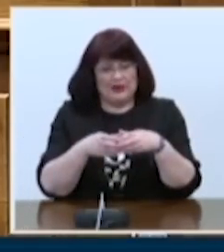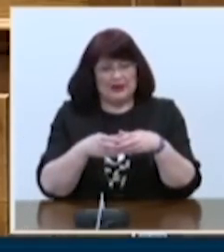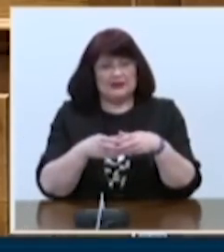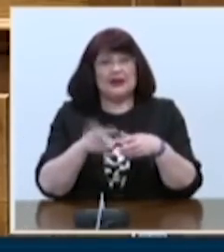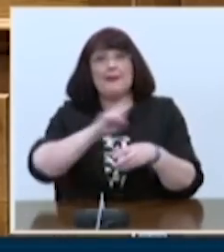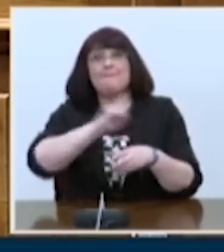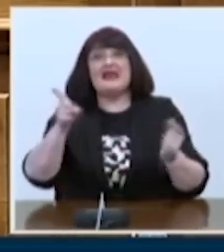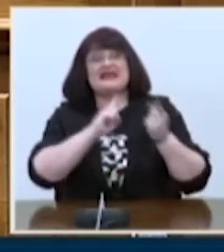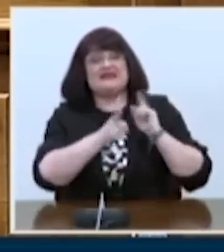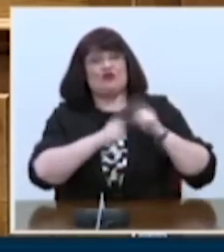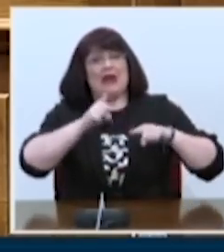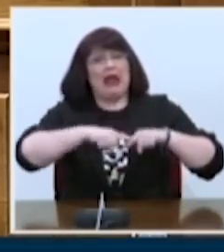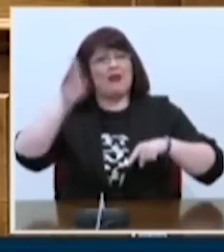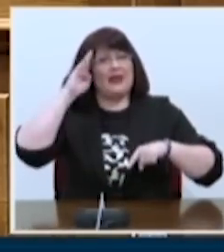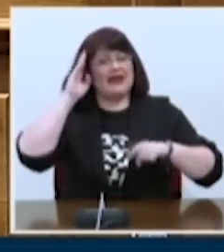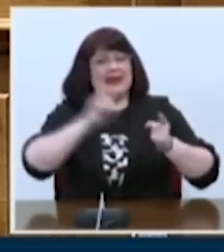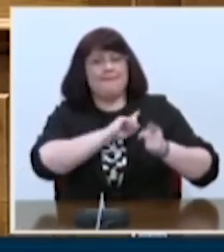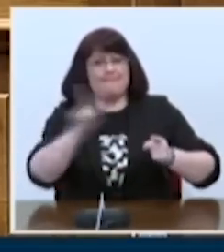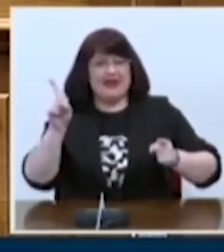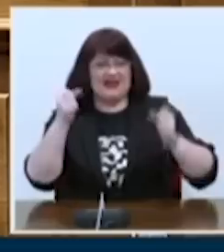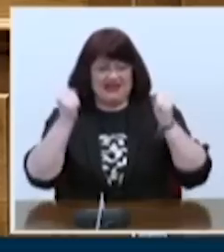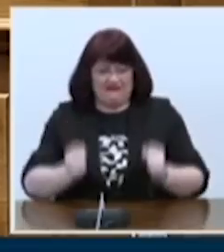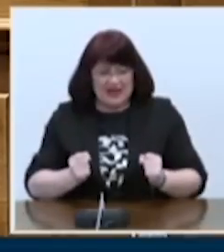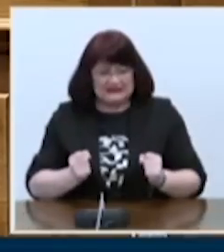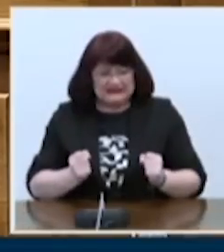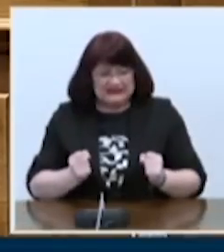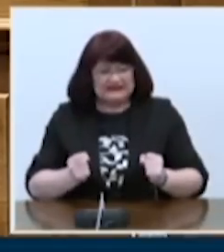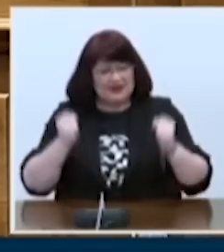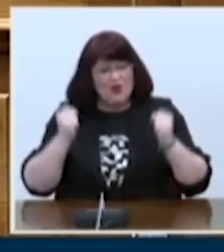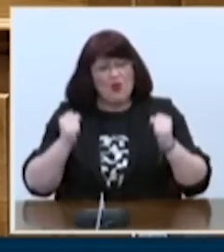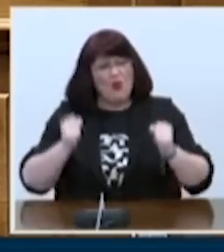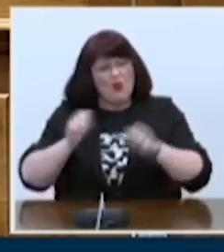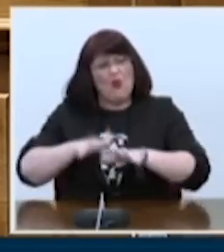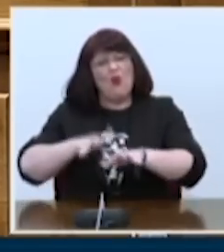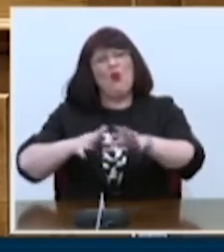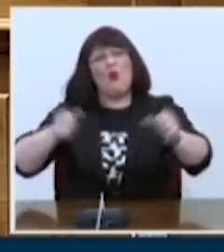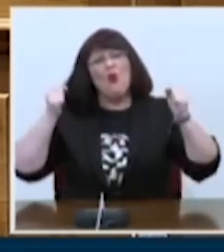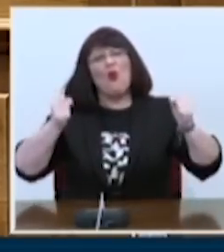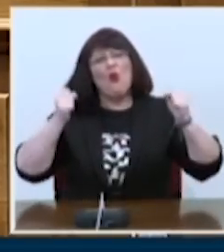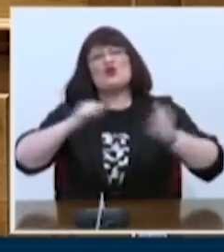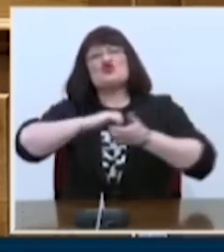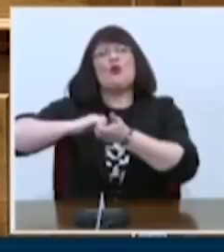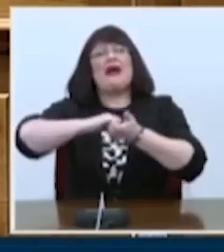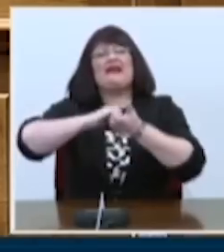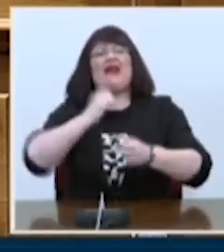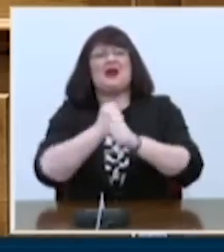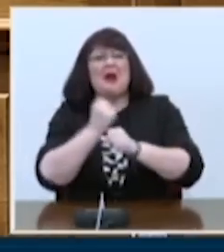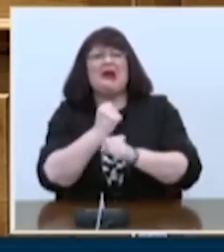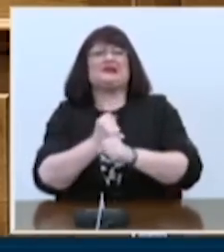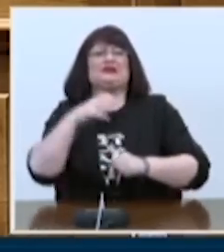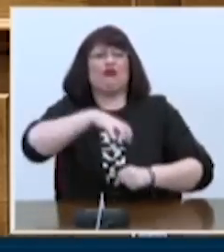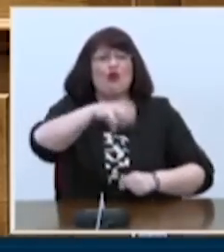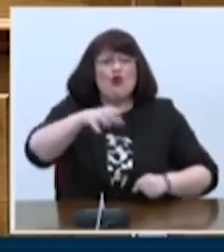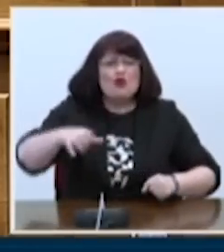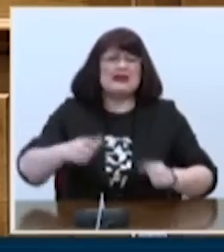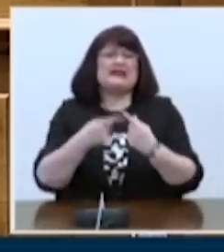της Ελληνοαμερικάνης Συμφωνίας για τις Βάσεις, άλλων πολλών δεκάδων εργατικών σωματείων, μαζικών φορέων,